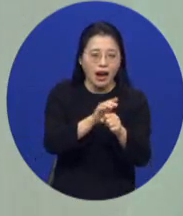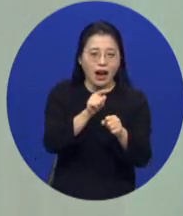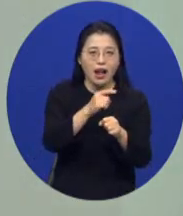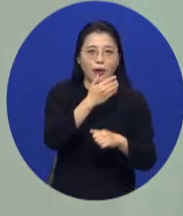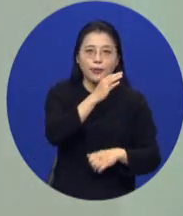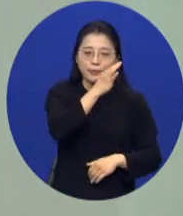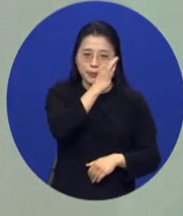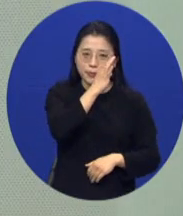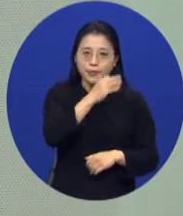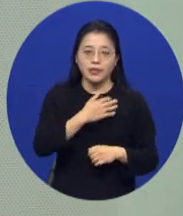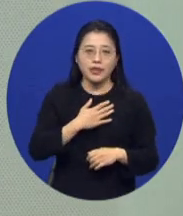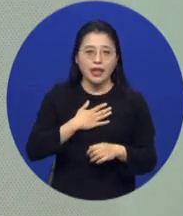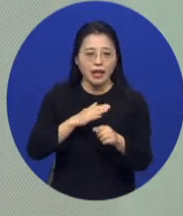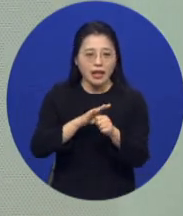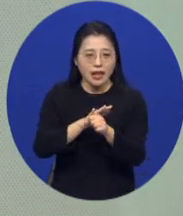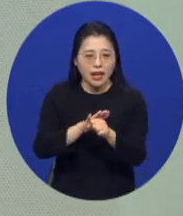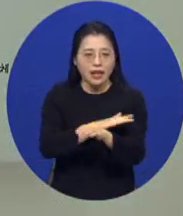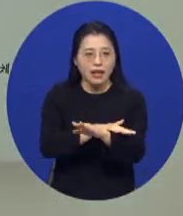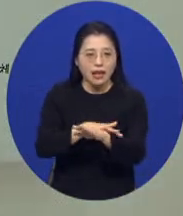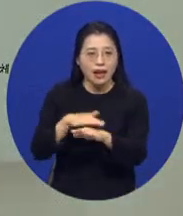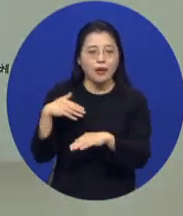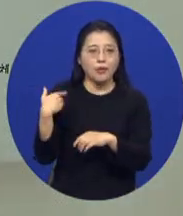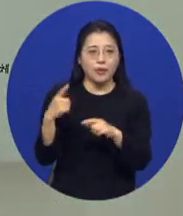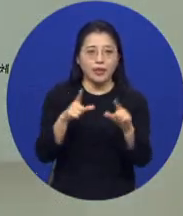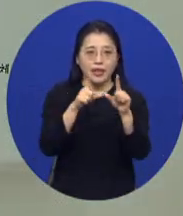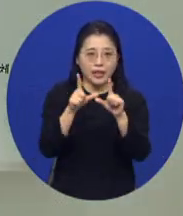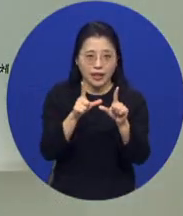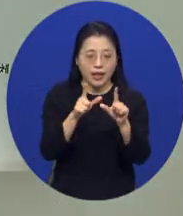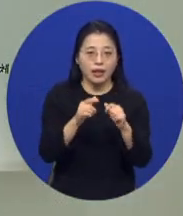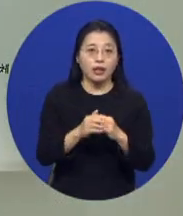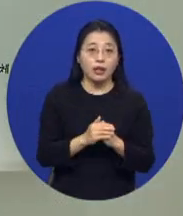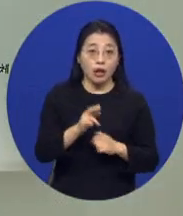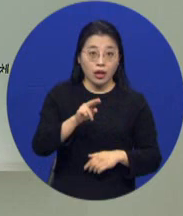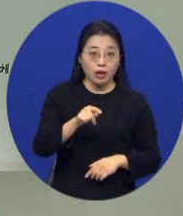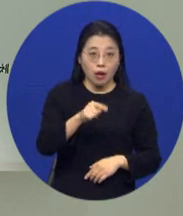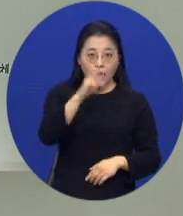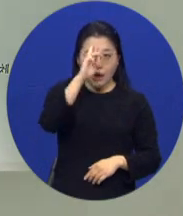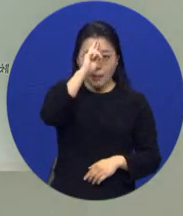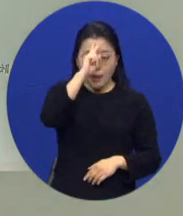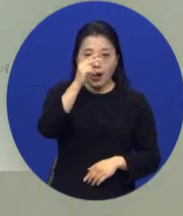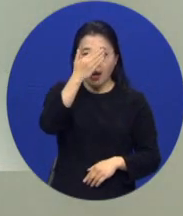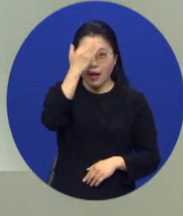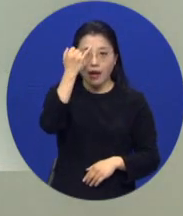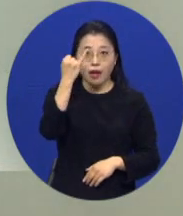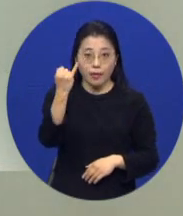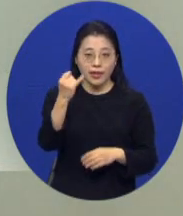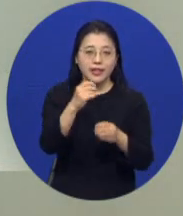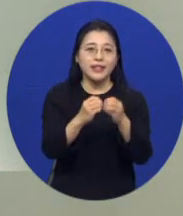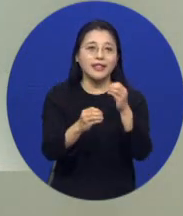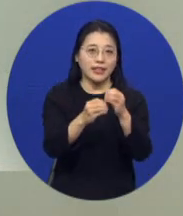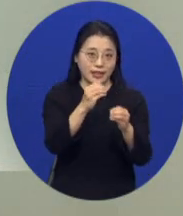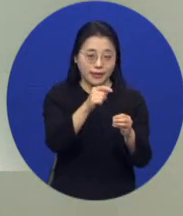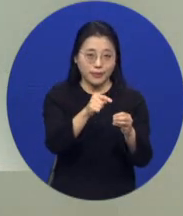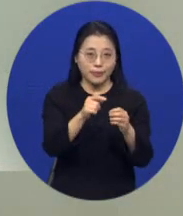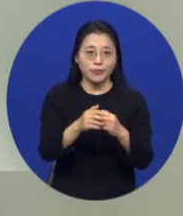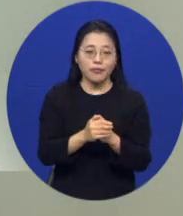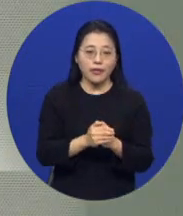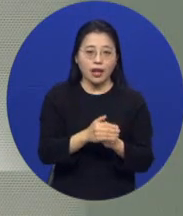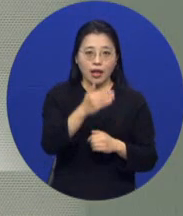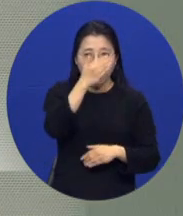내 사랑도 모르고 살았다 박월선 할머니의 시 사랑입니다 칠곡